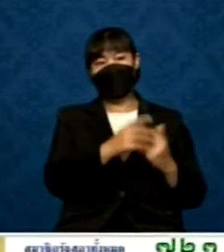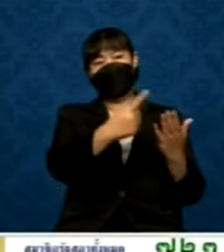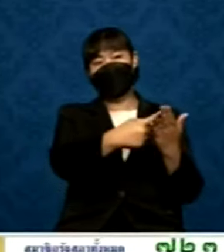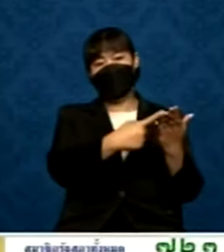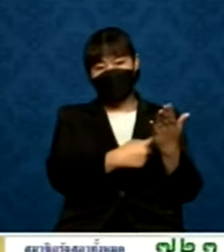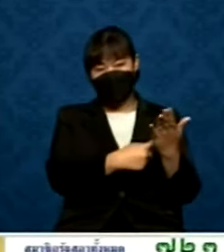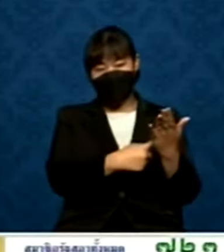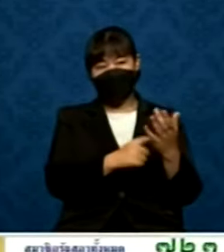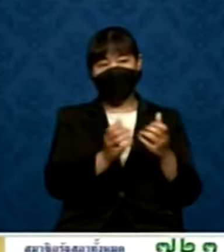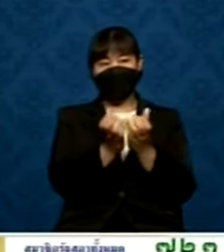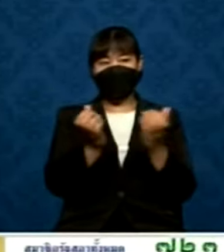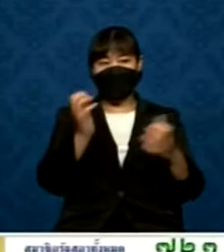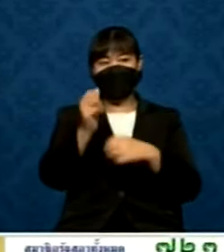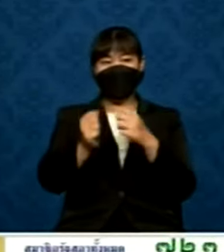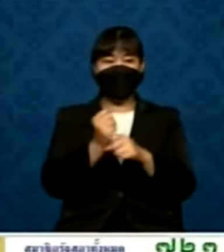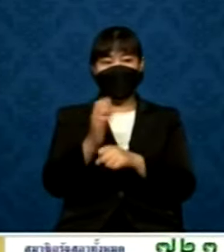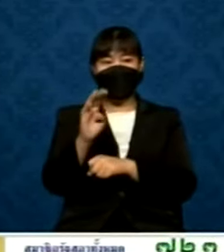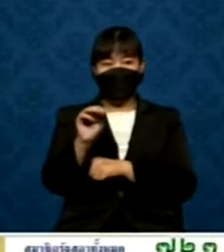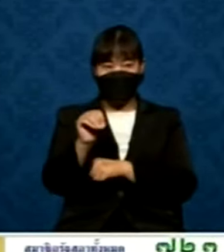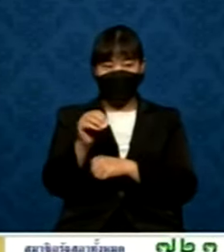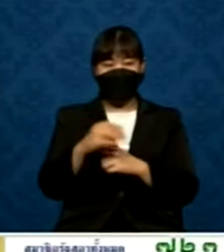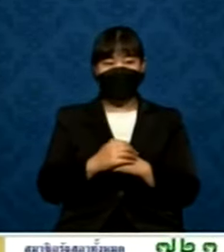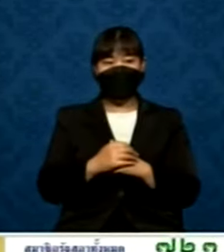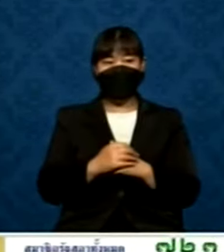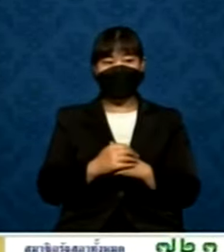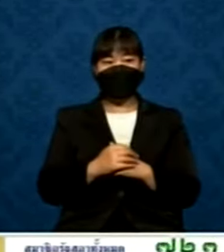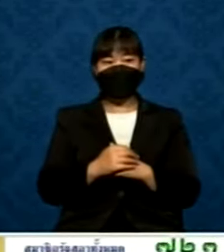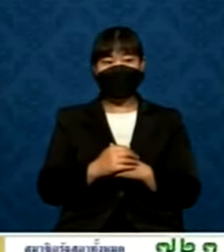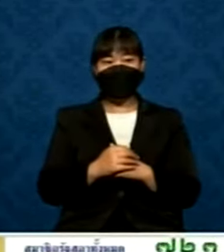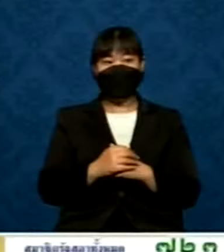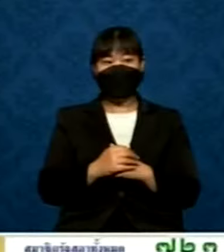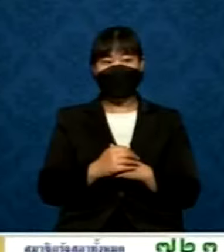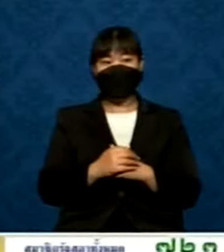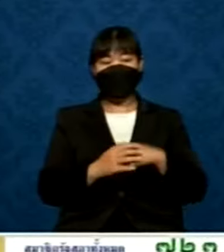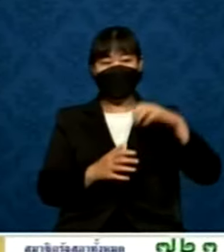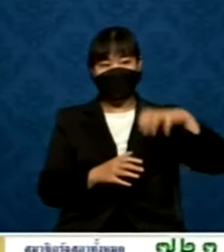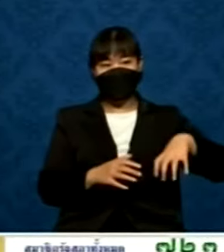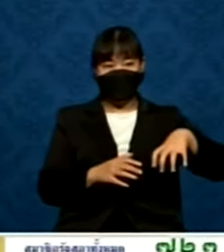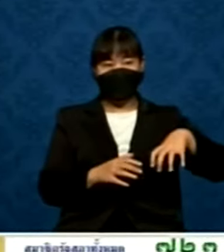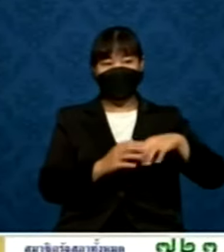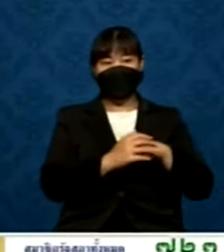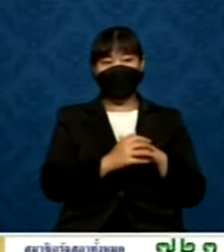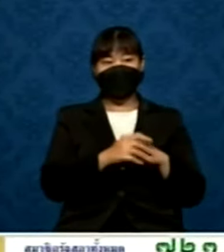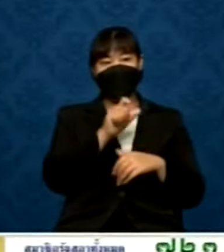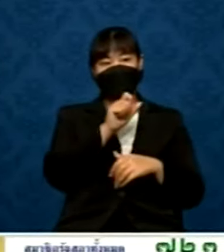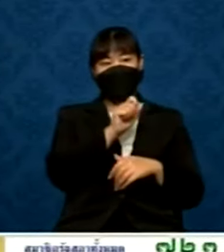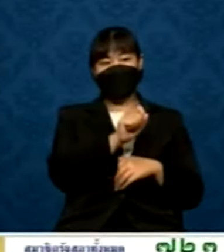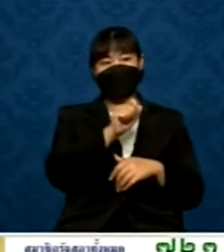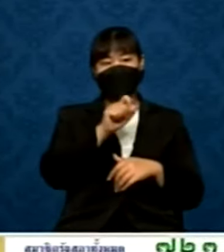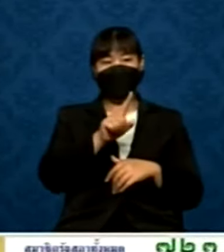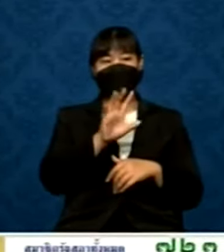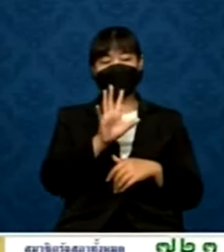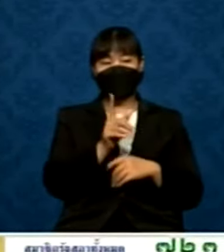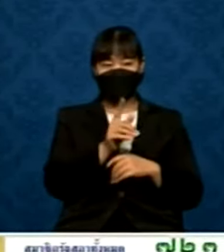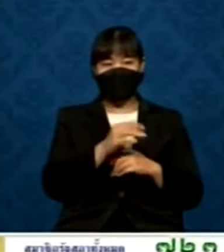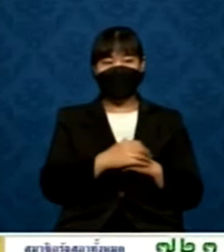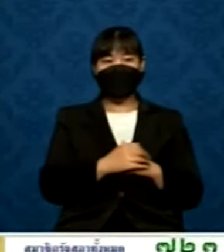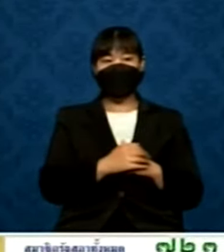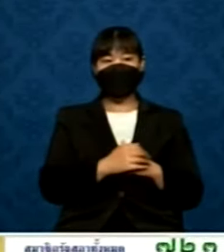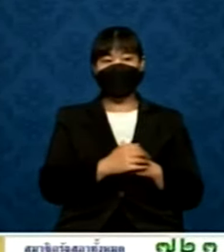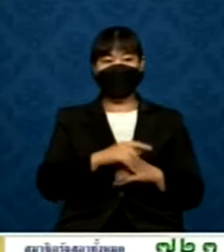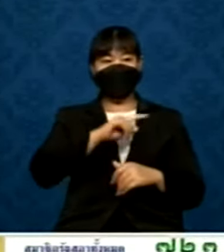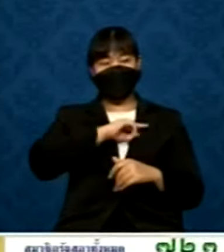รมนูญ40เคยทำนั่นก็คือสภาที่ปรึกษาเศรษฐกิจและสังคมแห่งชาติก็คือนำเอาผู้รู้ผู้เชี่ยวชาญเข้าไปอยู่ในนี้ก็ได้แต่ขอบอำนา